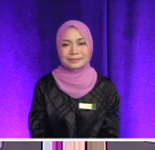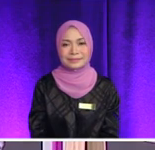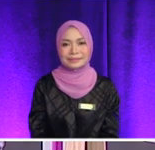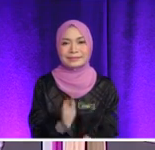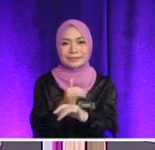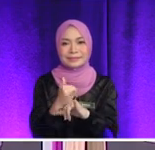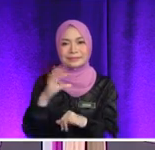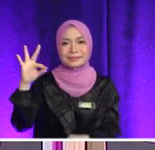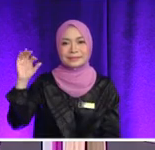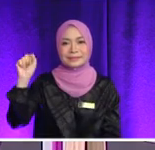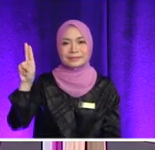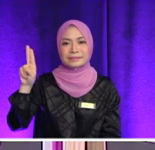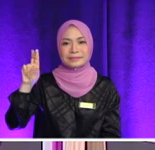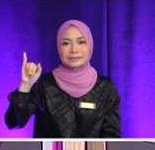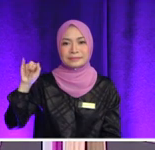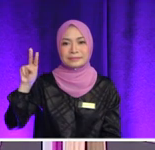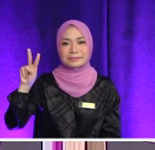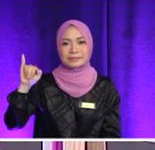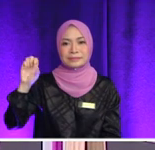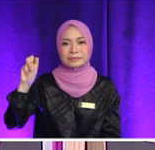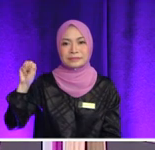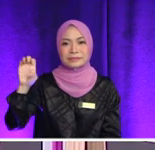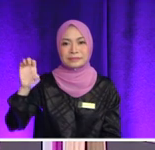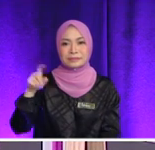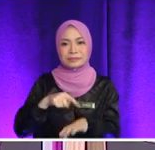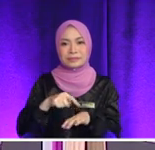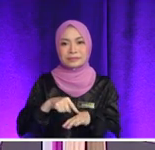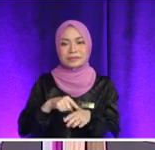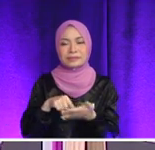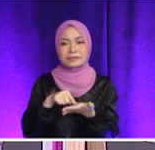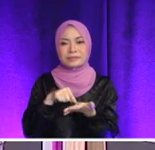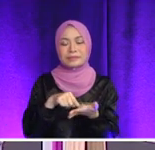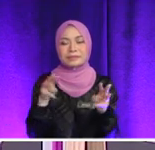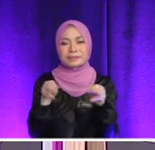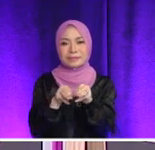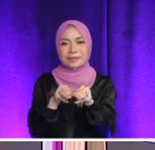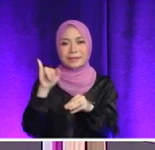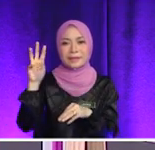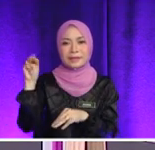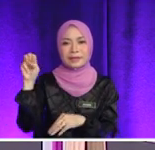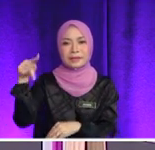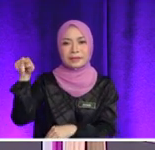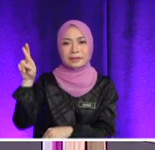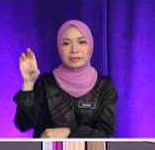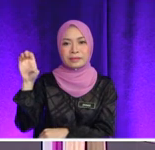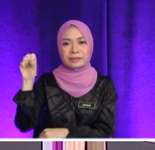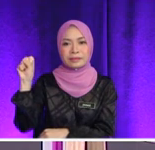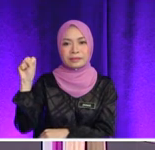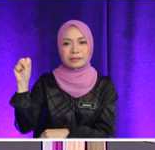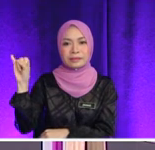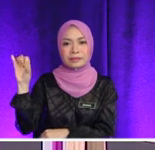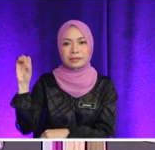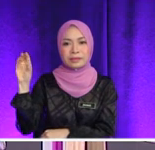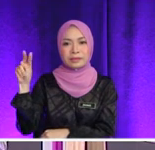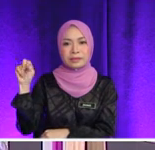ini dia mirip kepada Karya impresionism Oke macam hasil